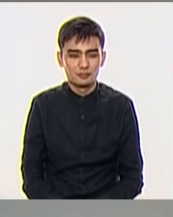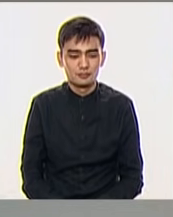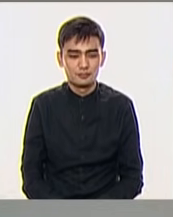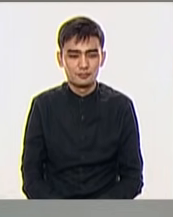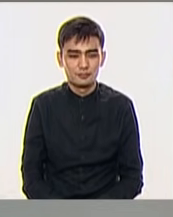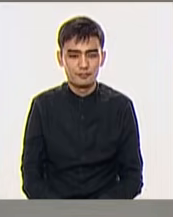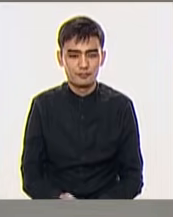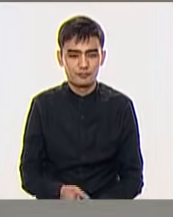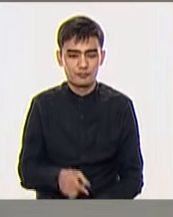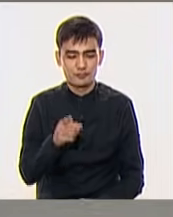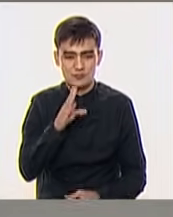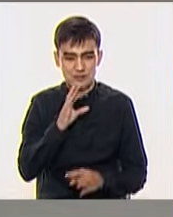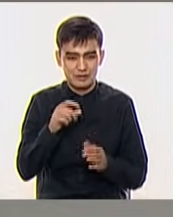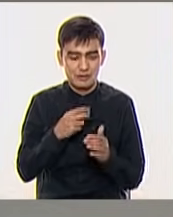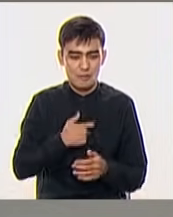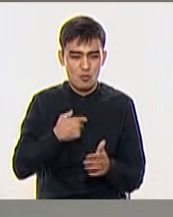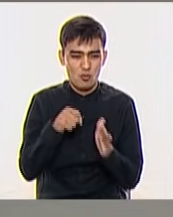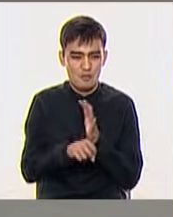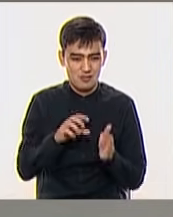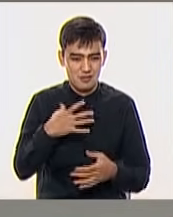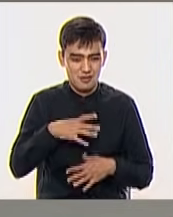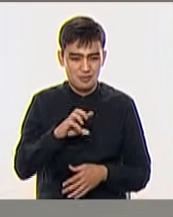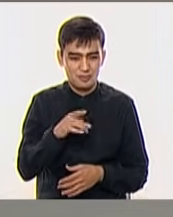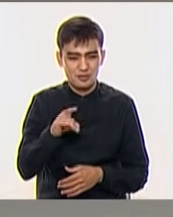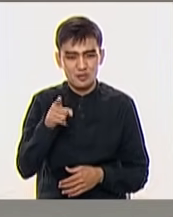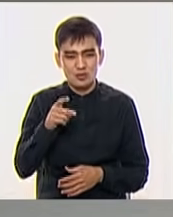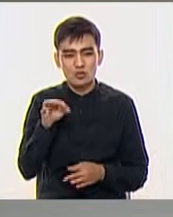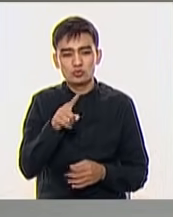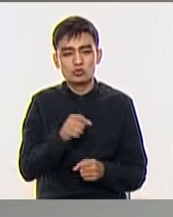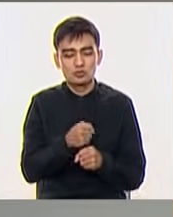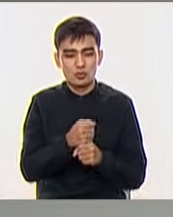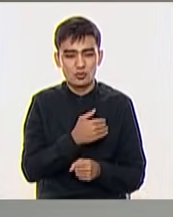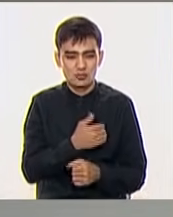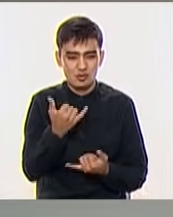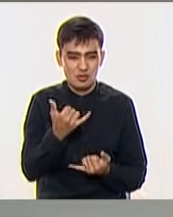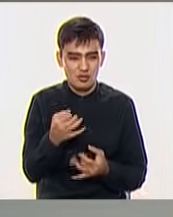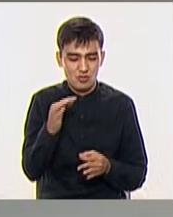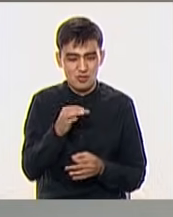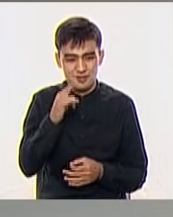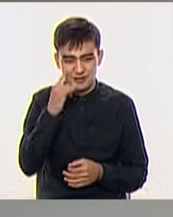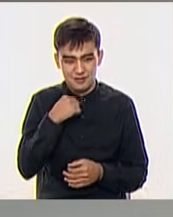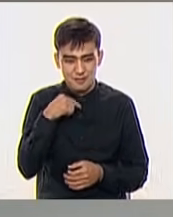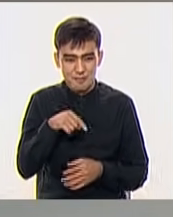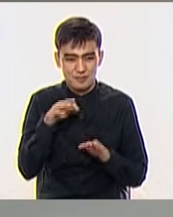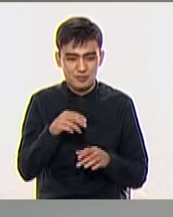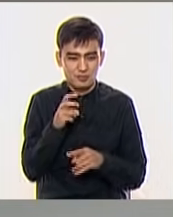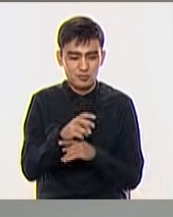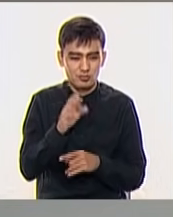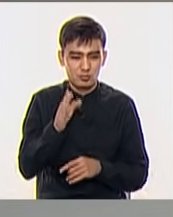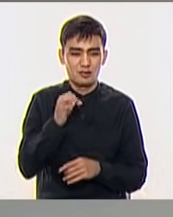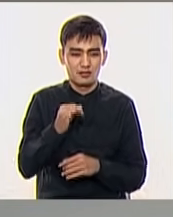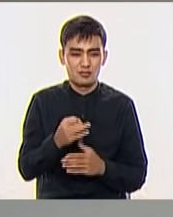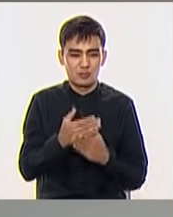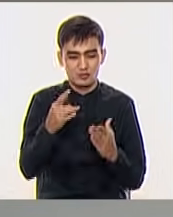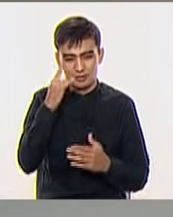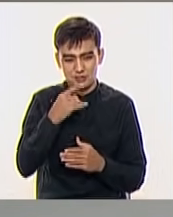сбросила. Она не такой человек. Не Мирбековым, Муратом. И что вы собираете делать? Ну, я сейчас по приезду в Казахстан, конечно, попрошу, чтобы его все-таки наше